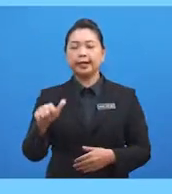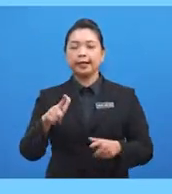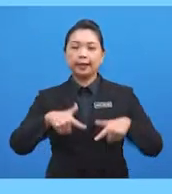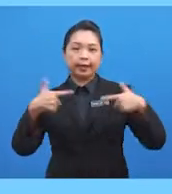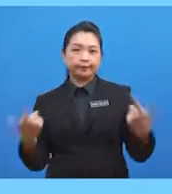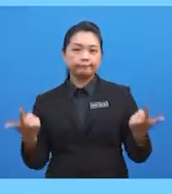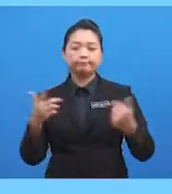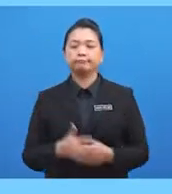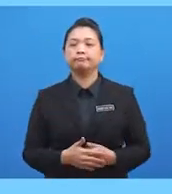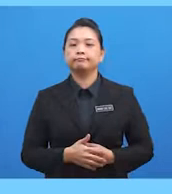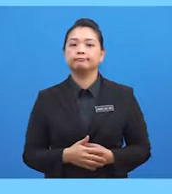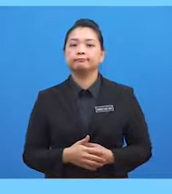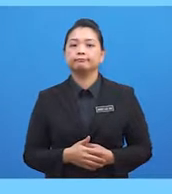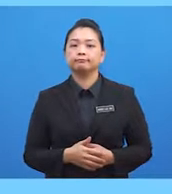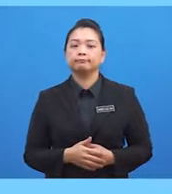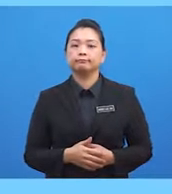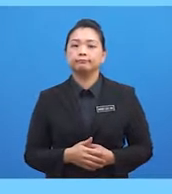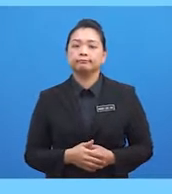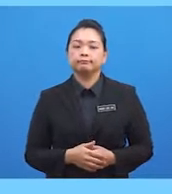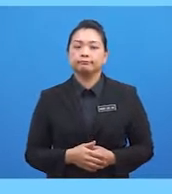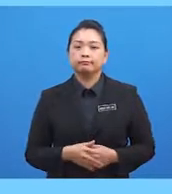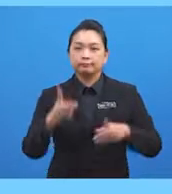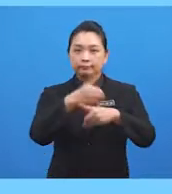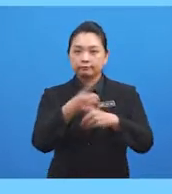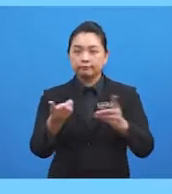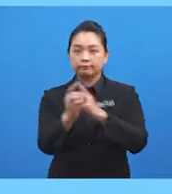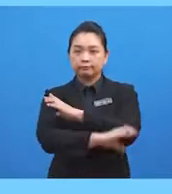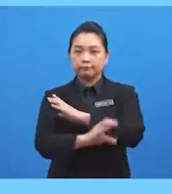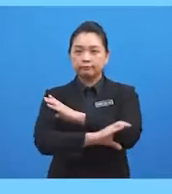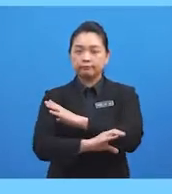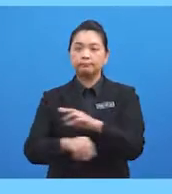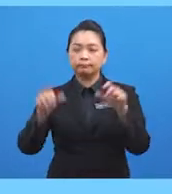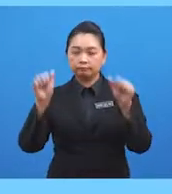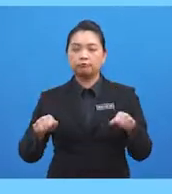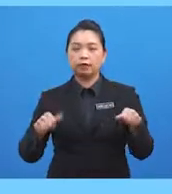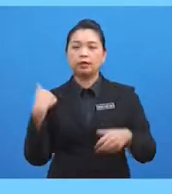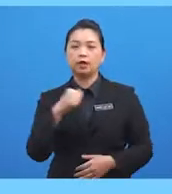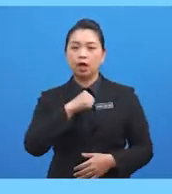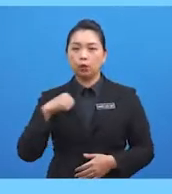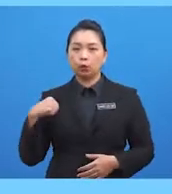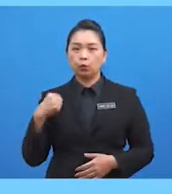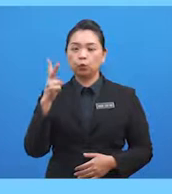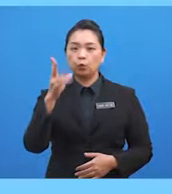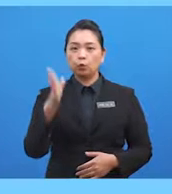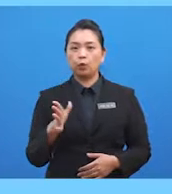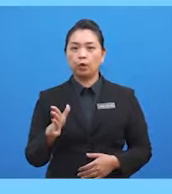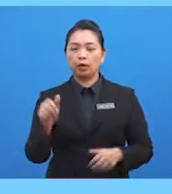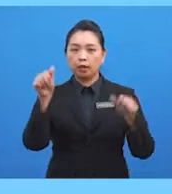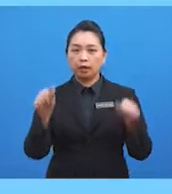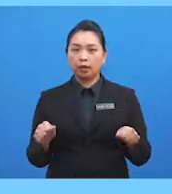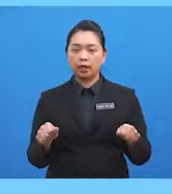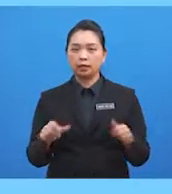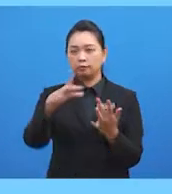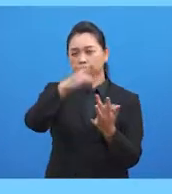lain. Di samping itu, Dewan Negara juga dianggotai oleh dua orang ahli yang dipilih